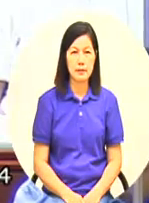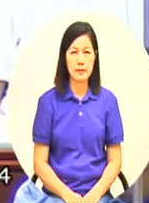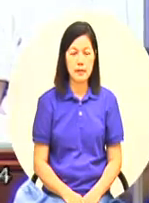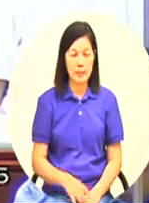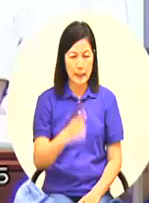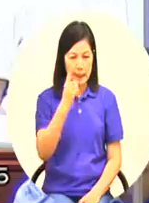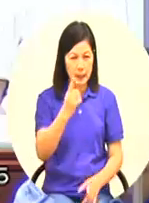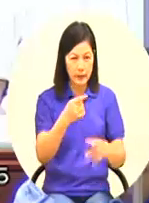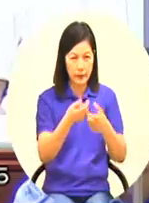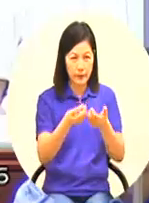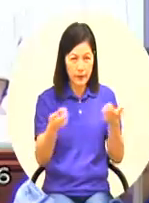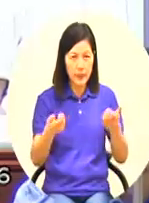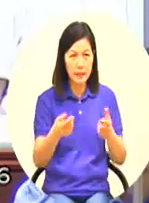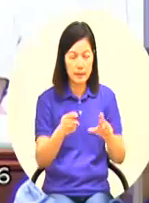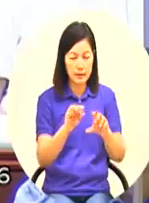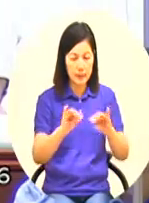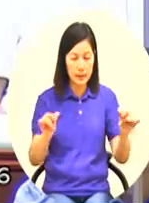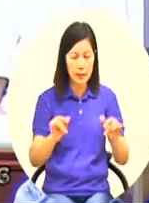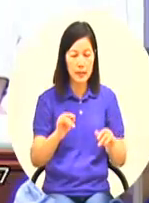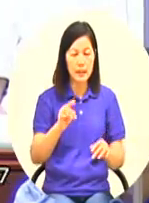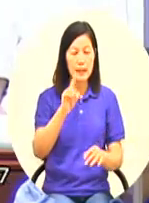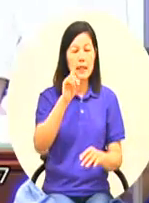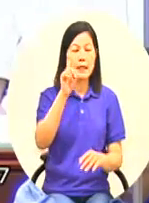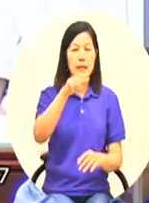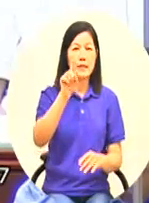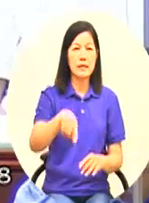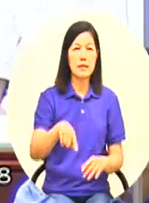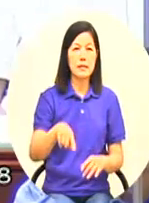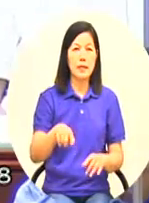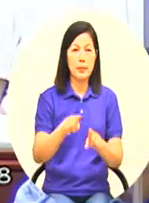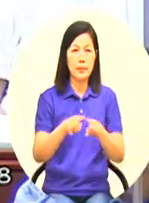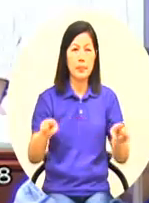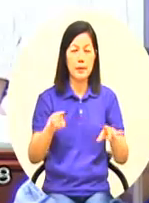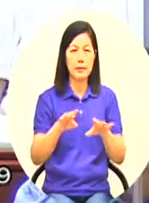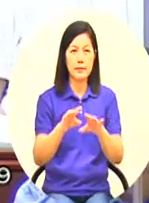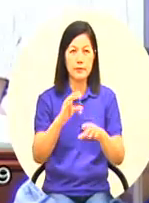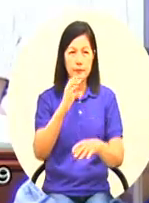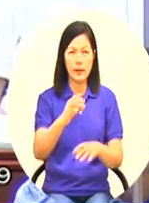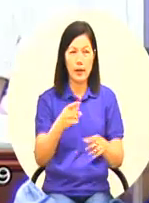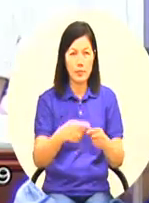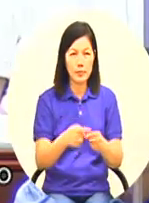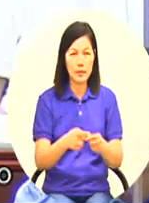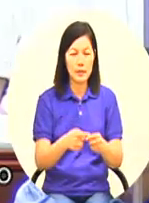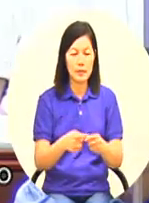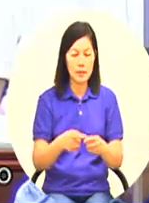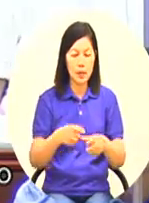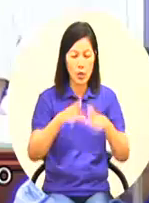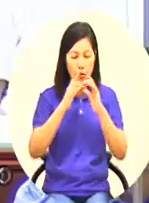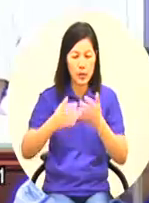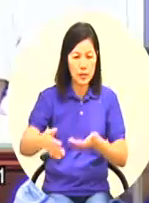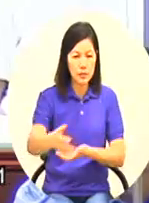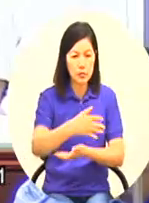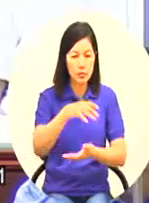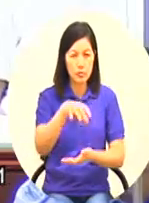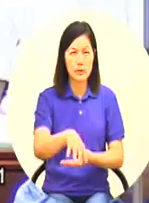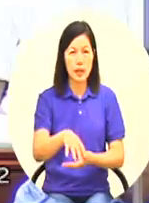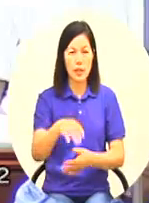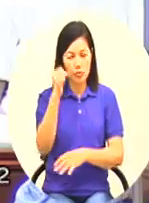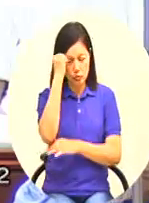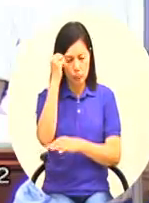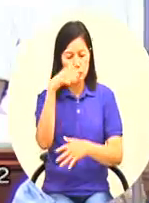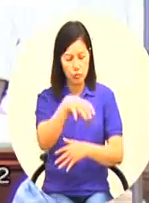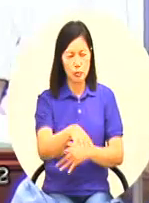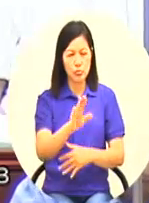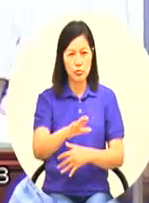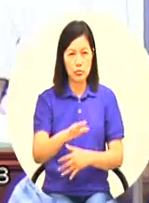地1000平方米的这个回收站吼，这个回收站伊拢伫个住宅区，而且迄个所在是都市